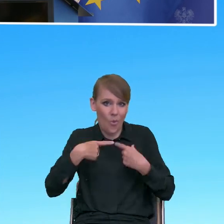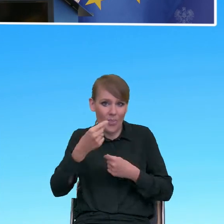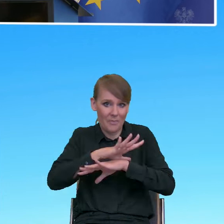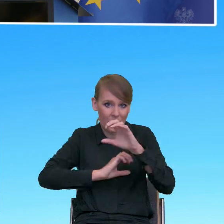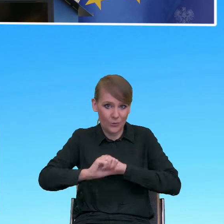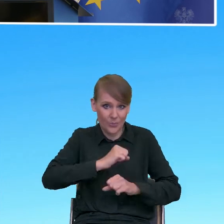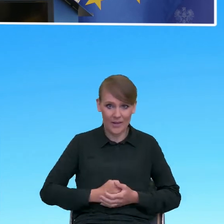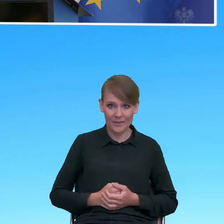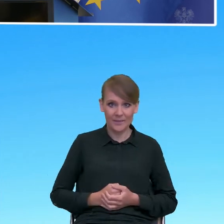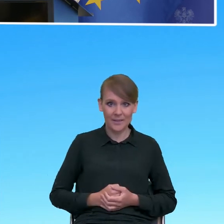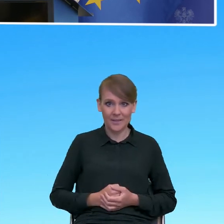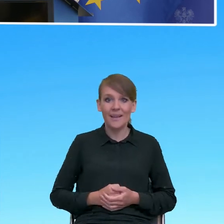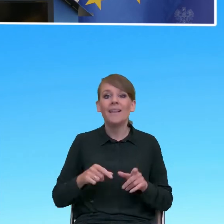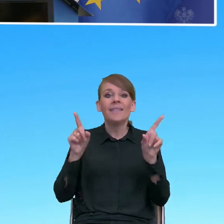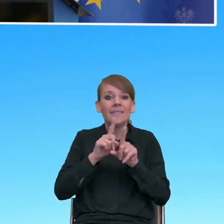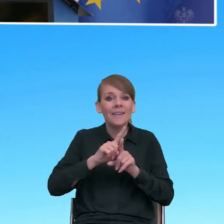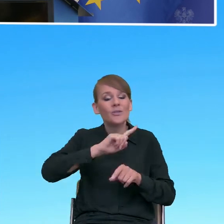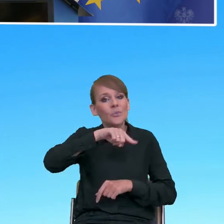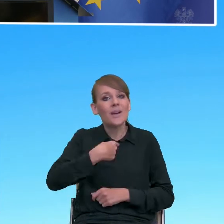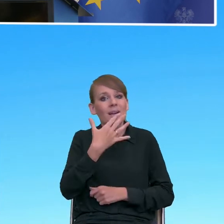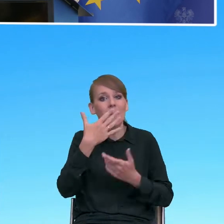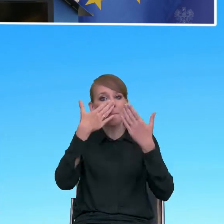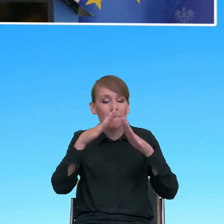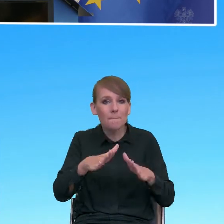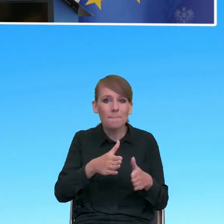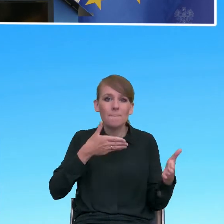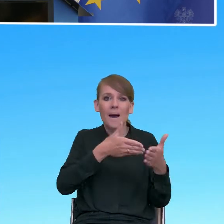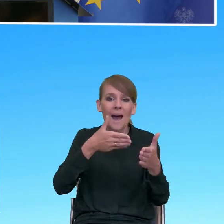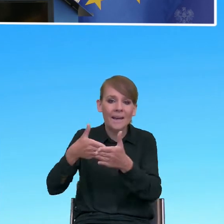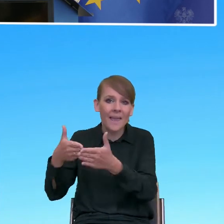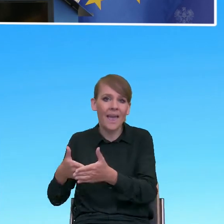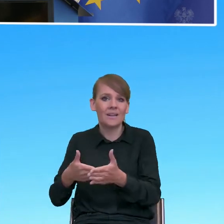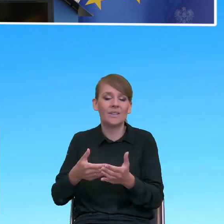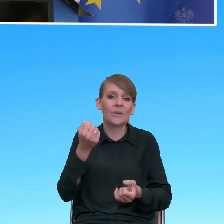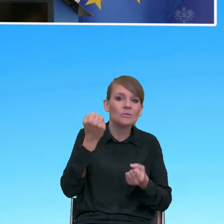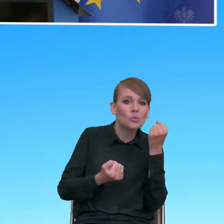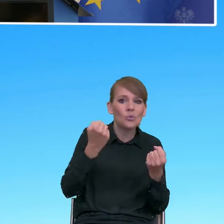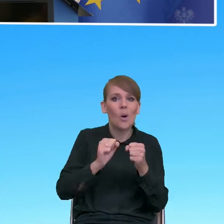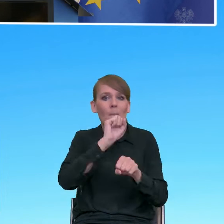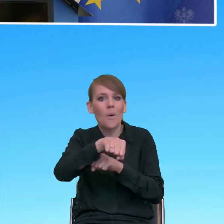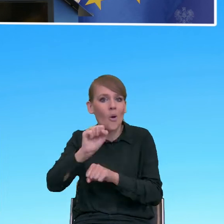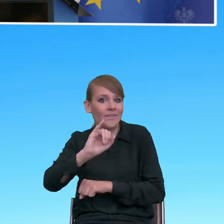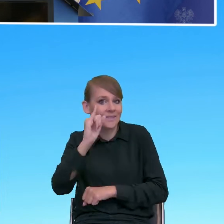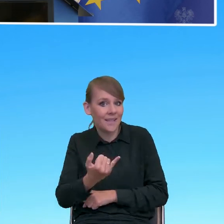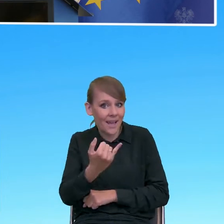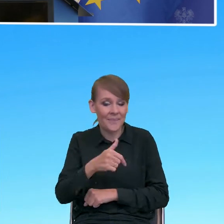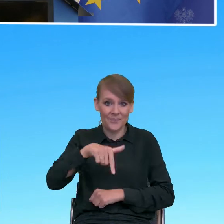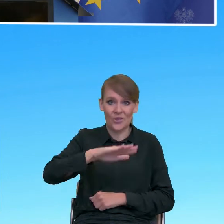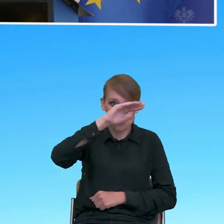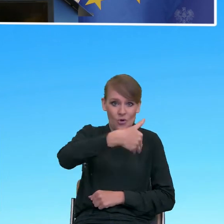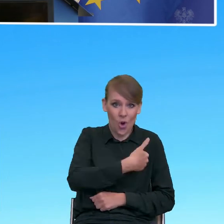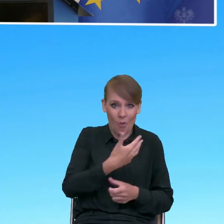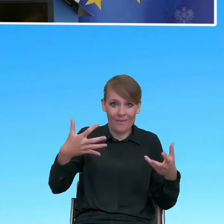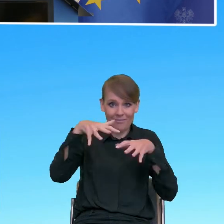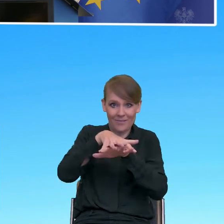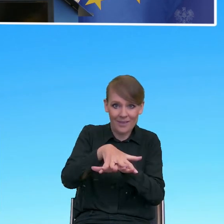niepełnosprawnościami, a także pokazać, jak te bariery i trudności można pokonywać. Nasza szkoła jest szkołą integracyjną. Od